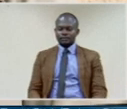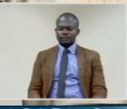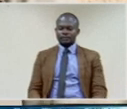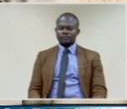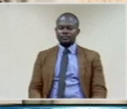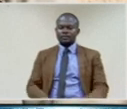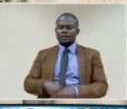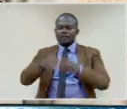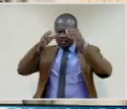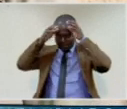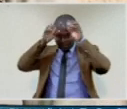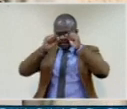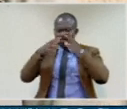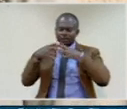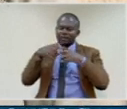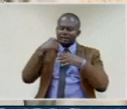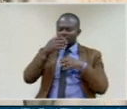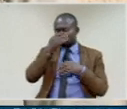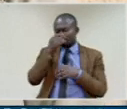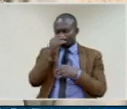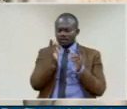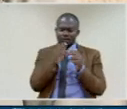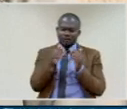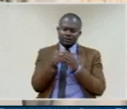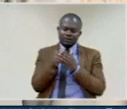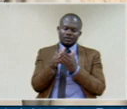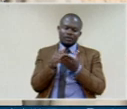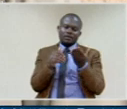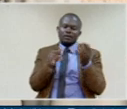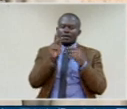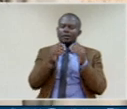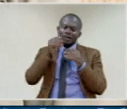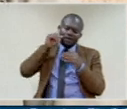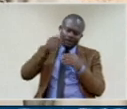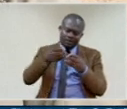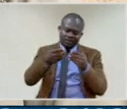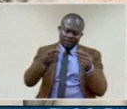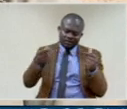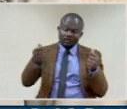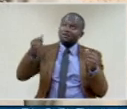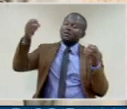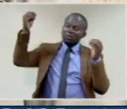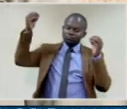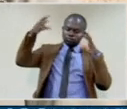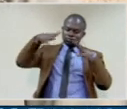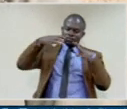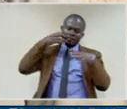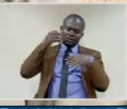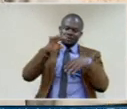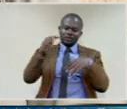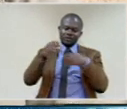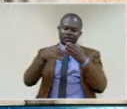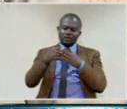perezida wa Amerika yagiye avuga ati nibicurane bisanzwe, abantu ejo bazaba babikize, izuba niriza mu kwa kane